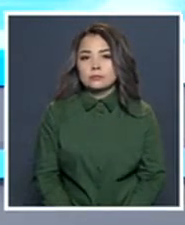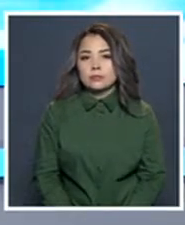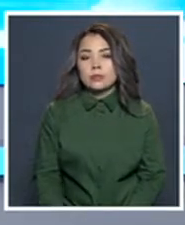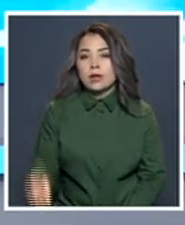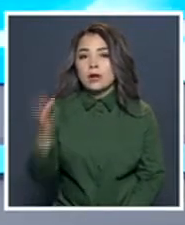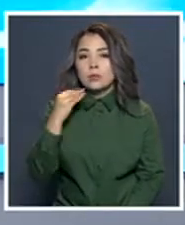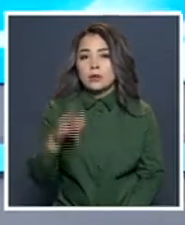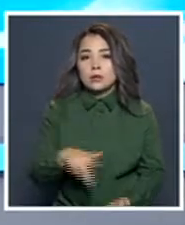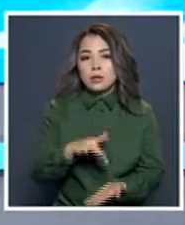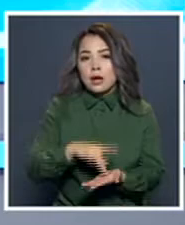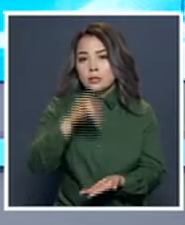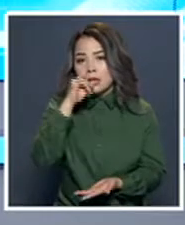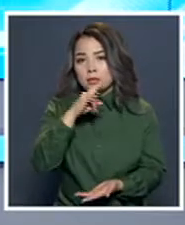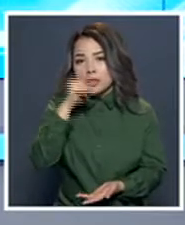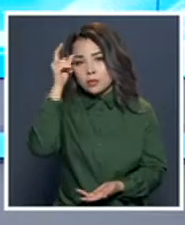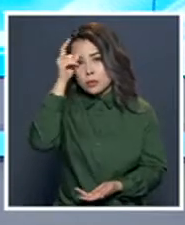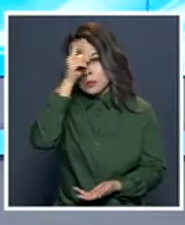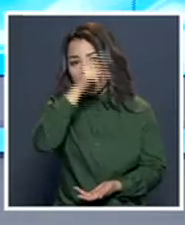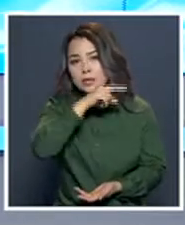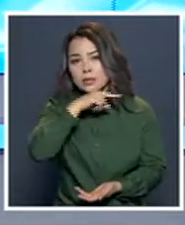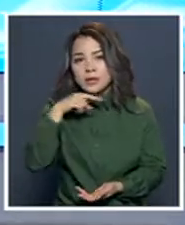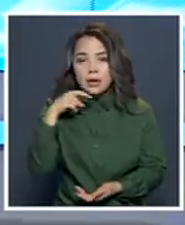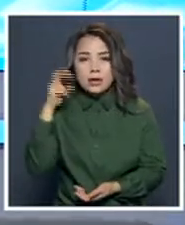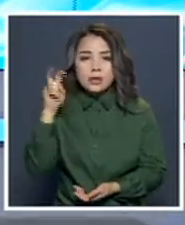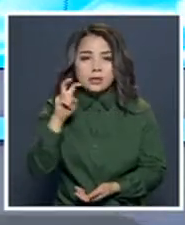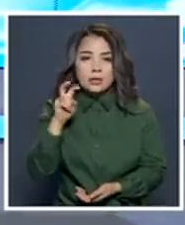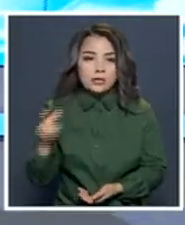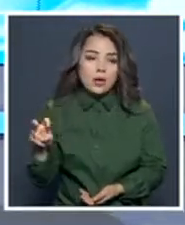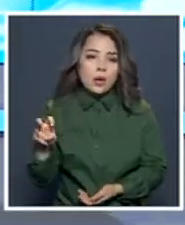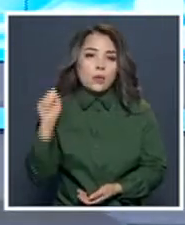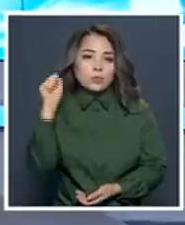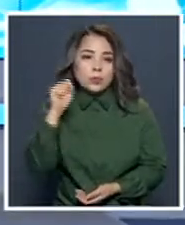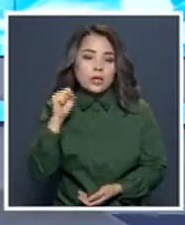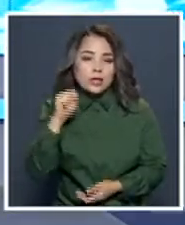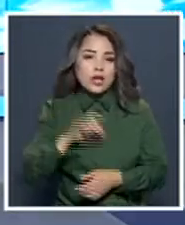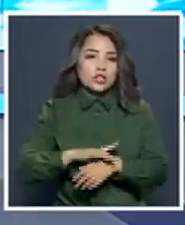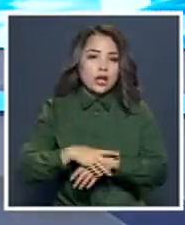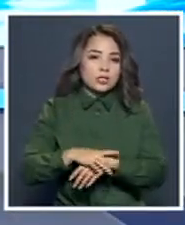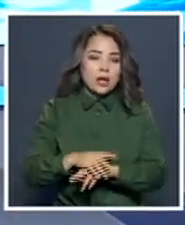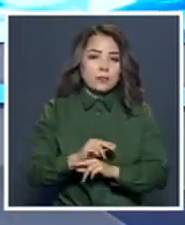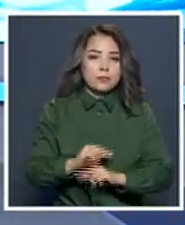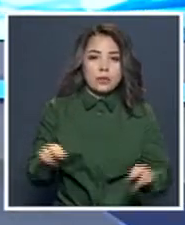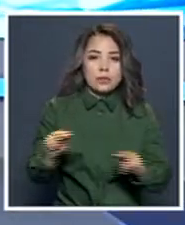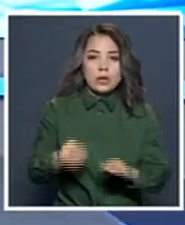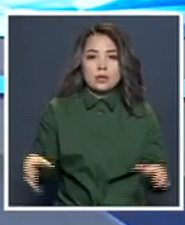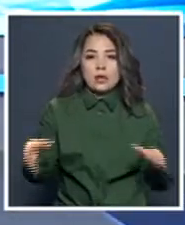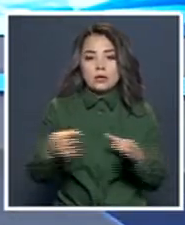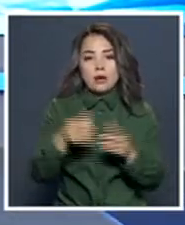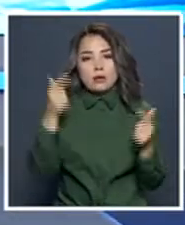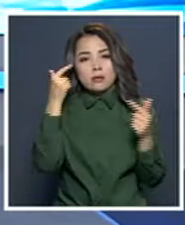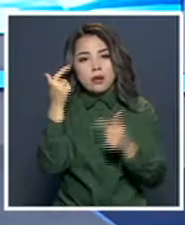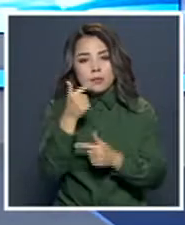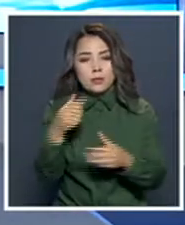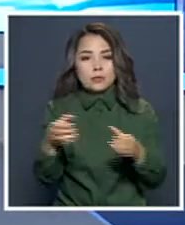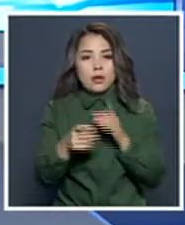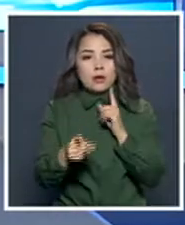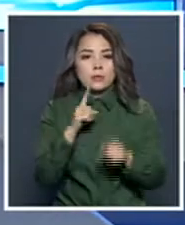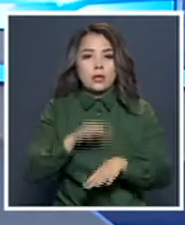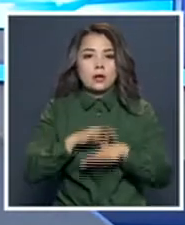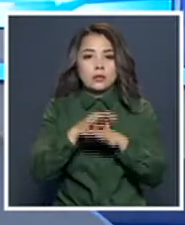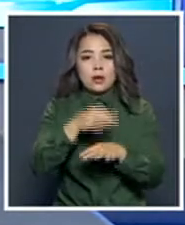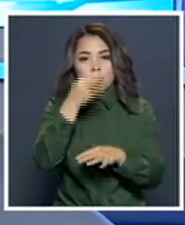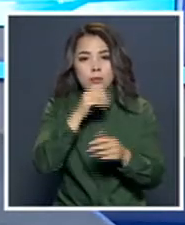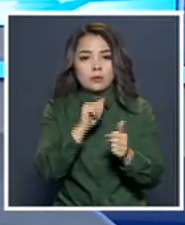Алматыда Қазақстан, Түркия, Ресей, Қырғызстан, Өзбекстан мен Тәжікстаннан келген беделді педагогтар бас қосты. Олар білім беру жүйесін